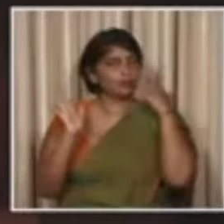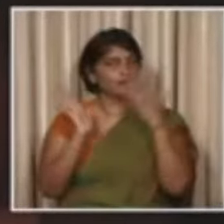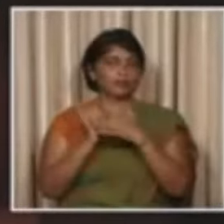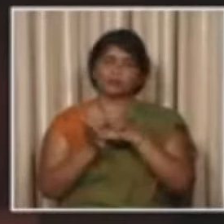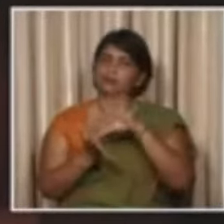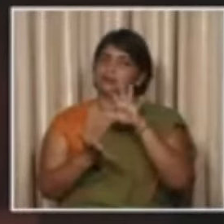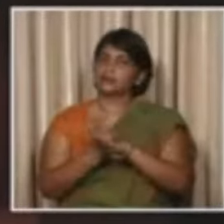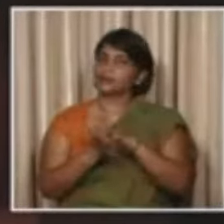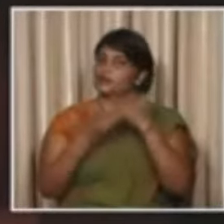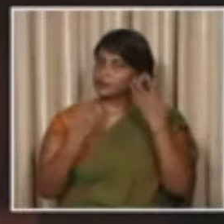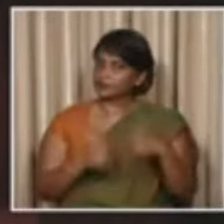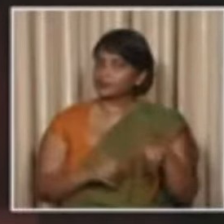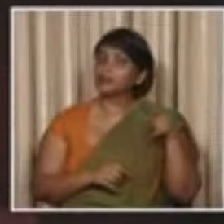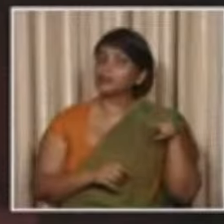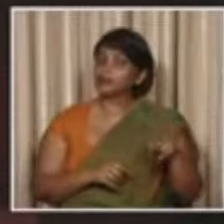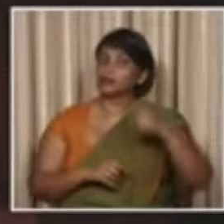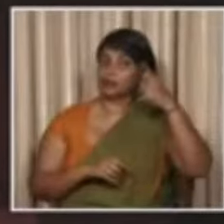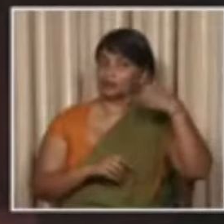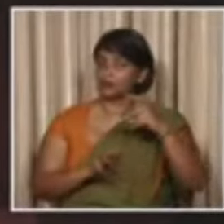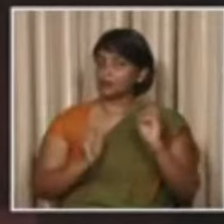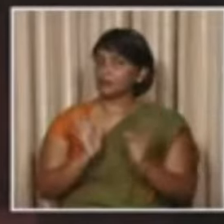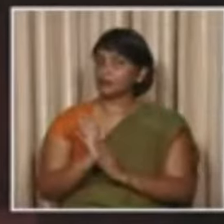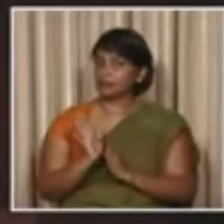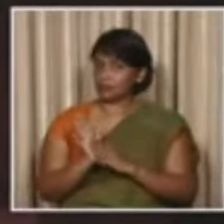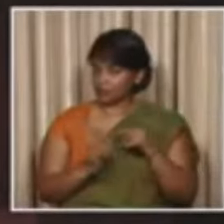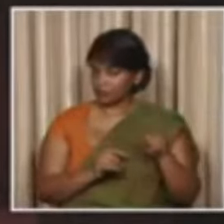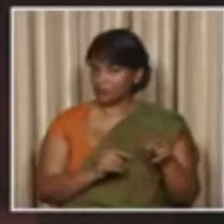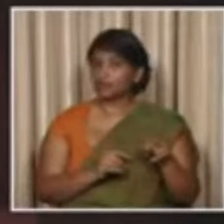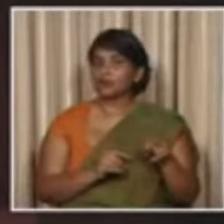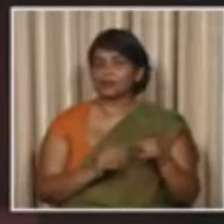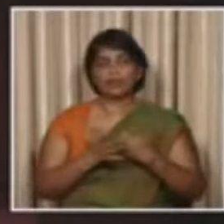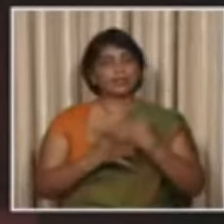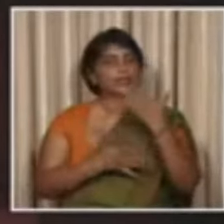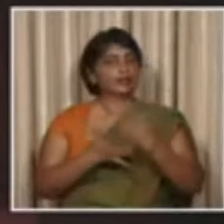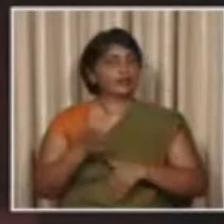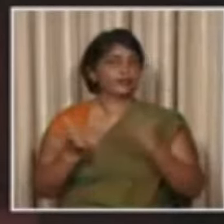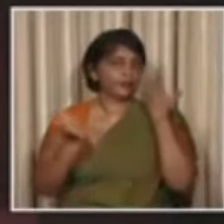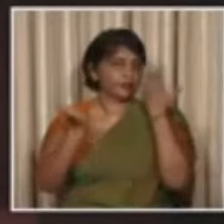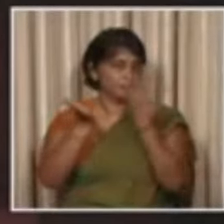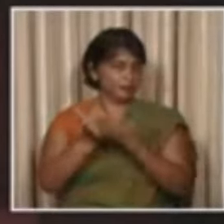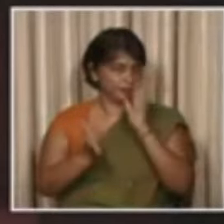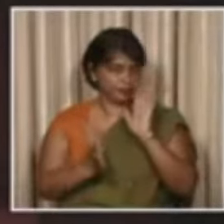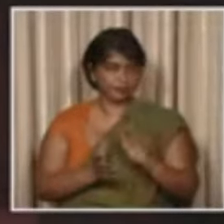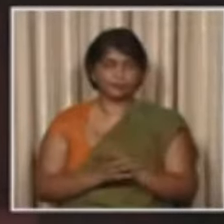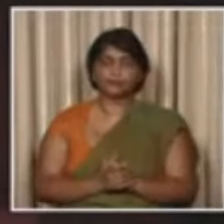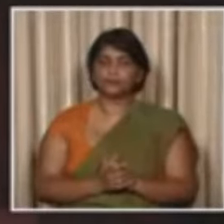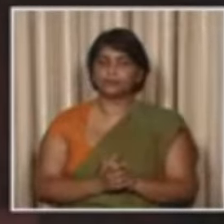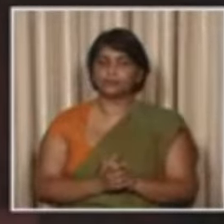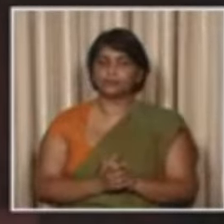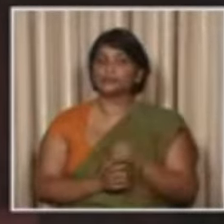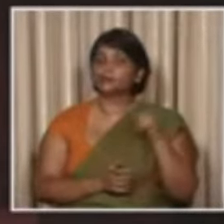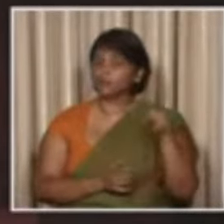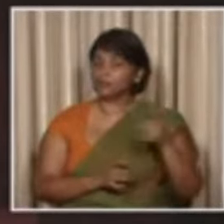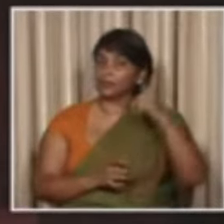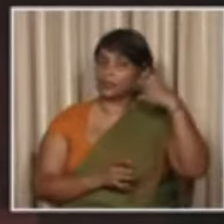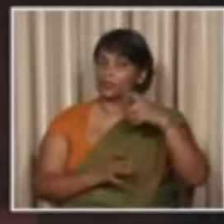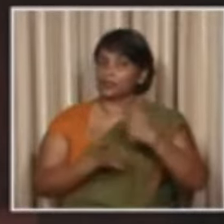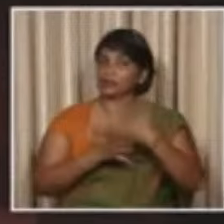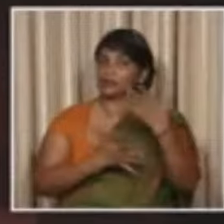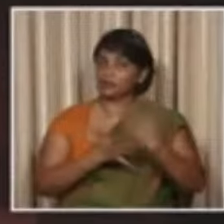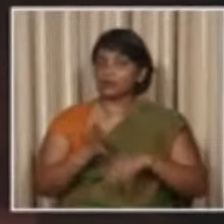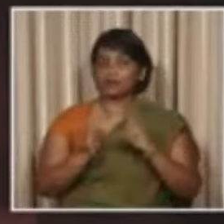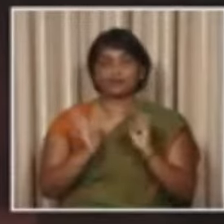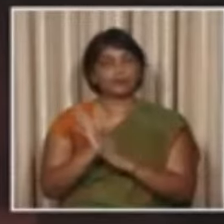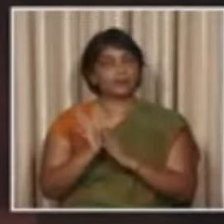කරලා ඒ අනුකමිටුව වාර්තාවක් ඉදිරිපත් කරලා තිබෙනවා. ඒ අනුකමිටු වාර්තාව